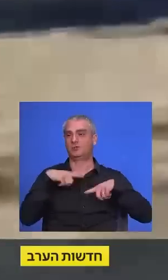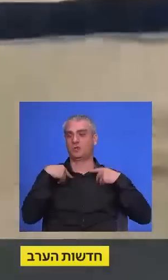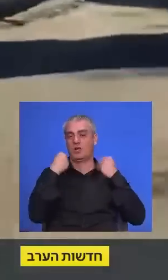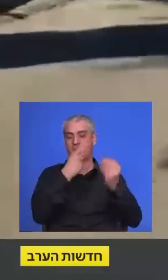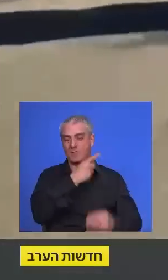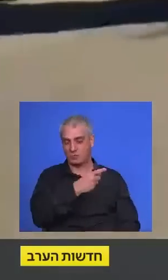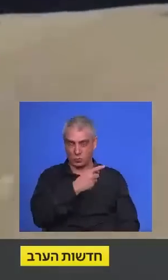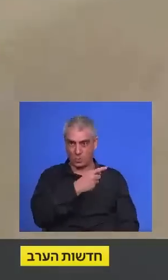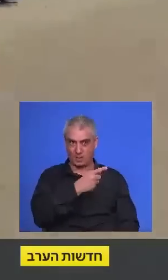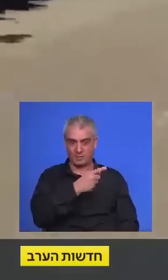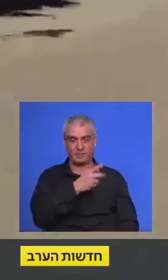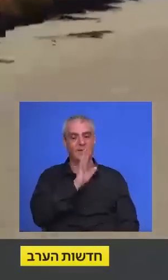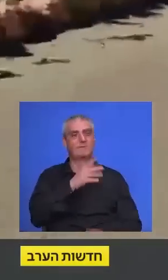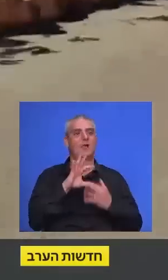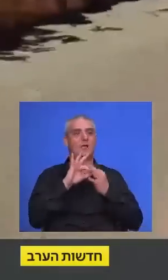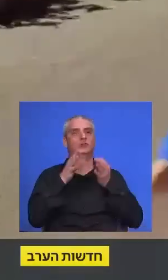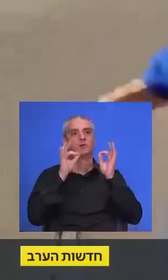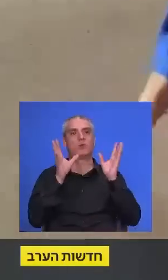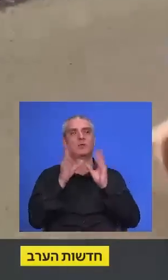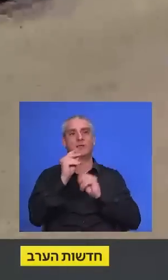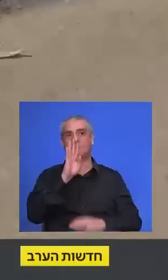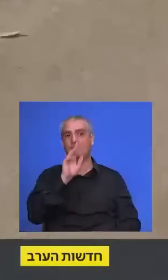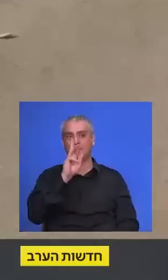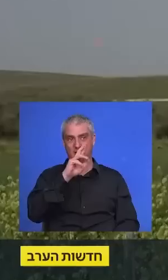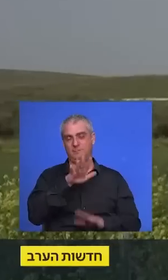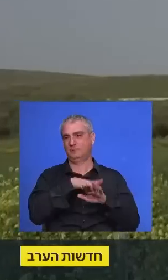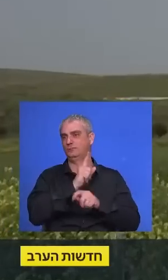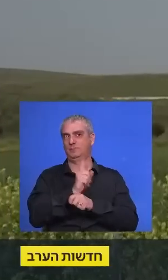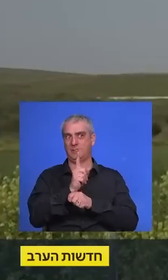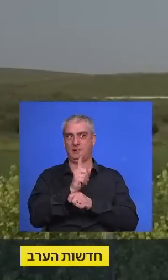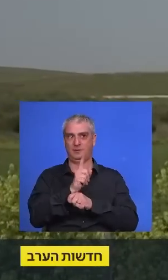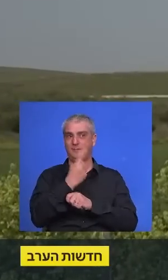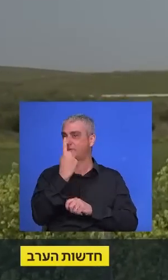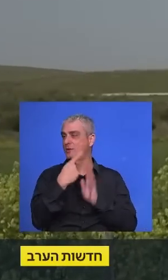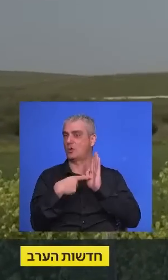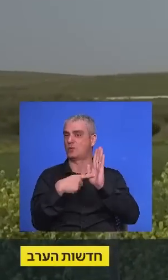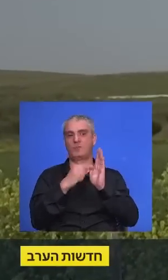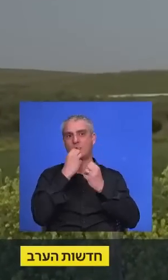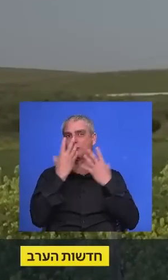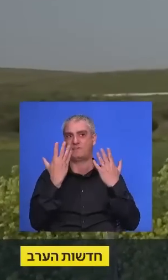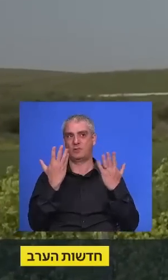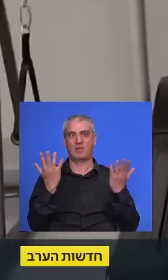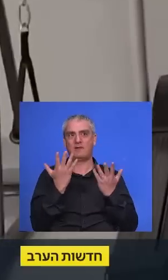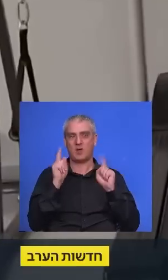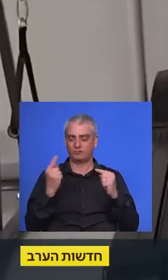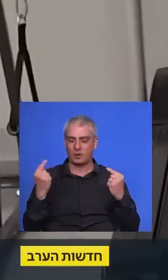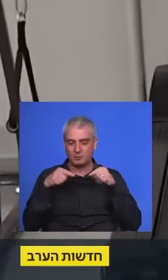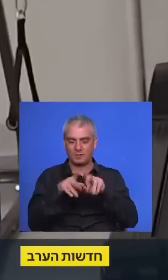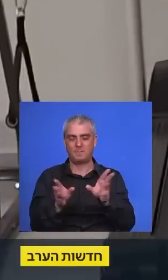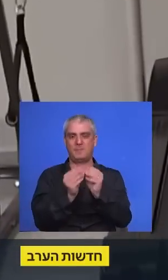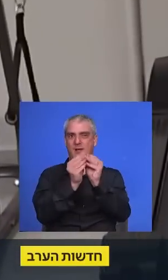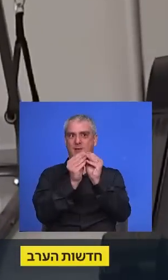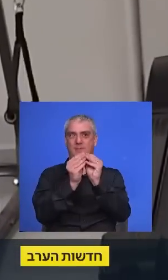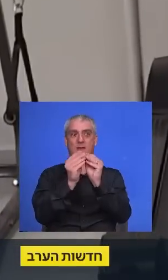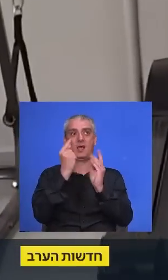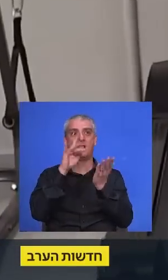לה, ואת הקשר המיוחד שלה עם בערי מרגישים מיד. זה אחת הדוגמאות הנפלאות, כאילו לאיפה אפשר להגיע ביחד. אחת